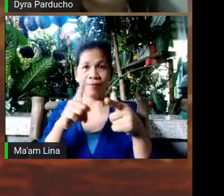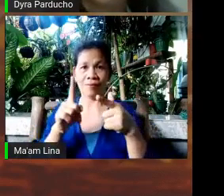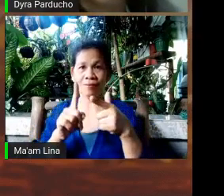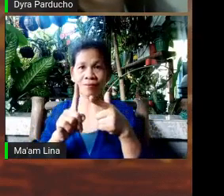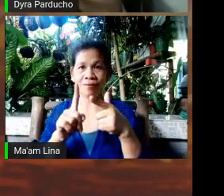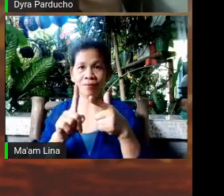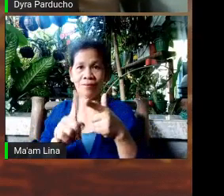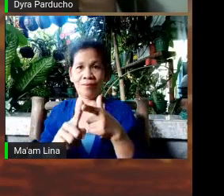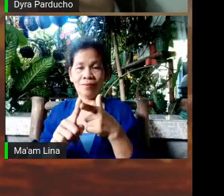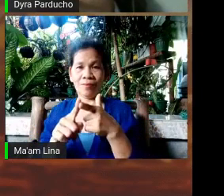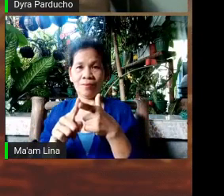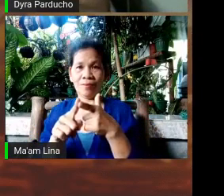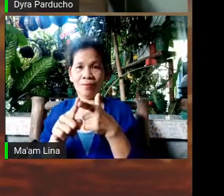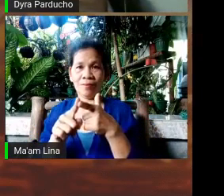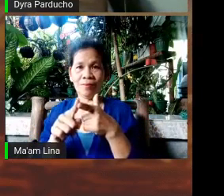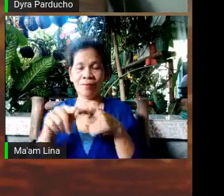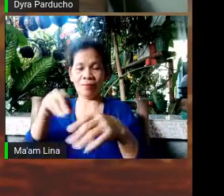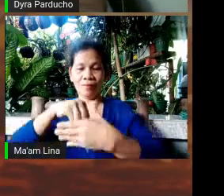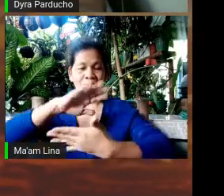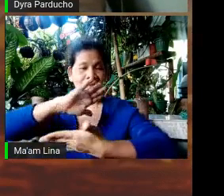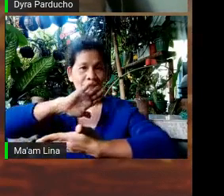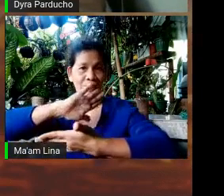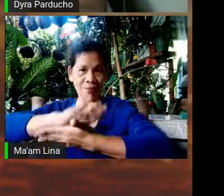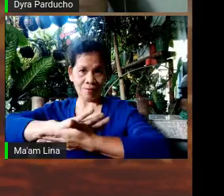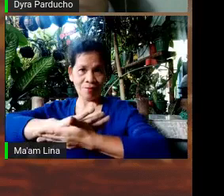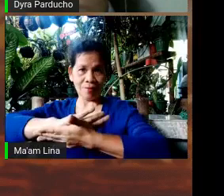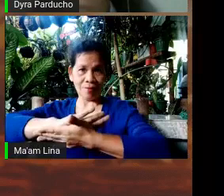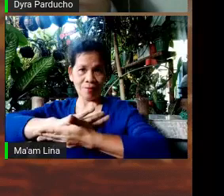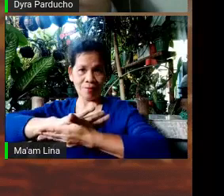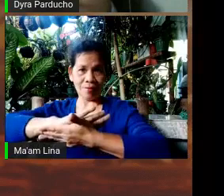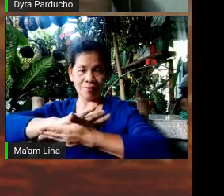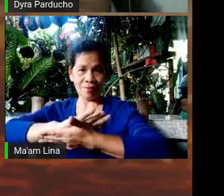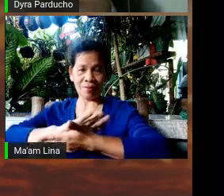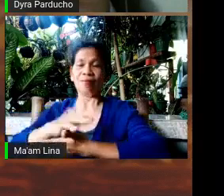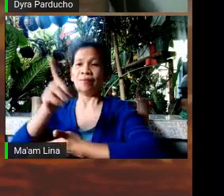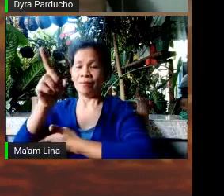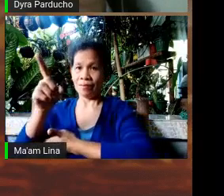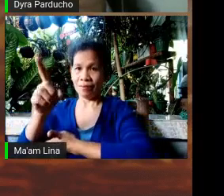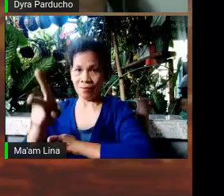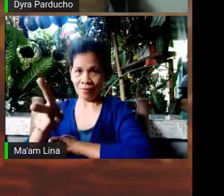yung silid po sa loob po ay nahati din po sa